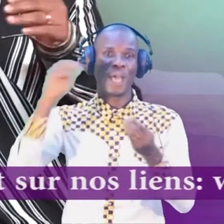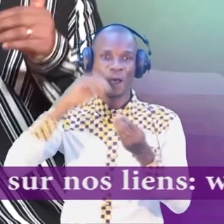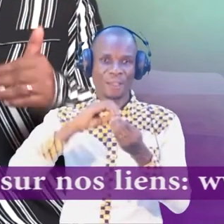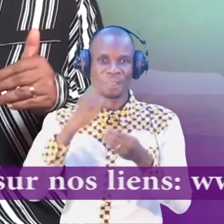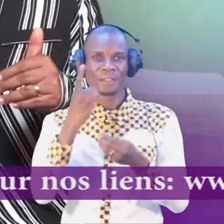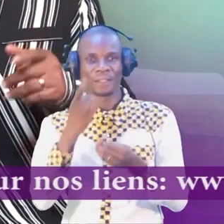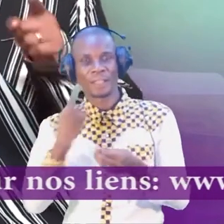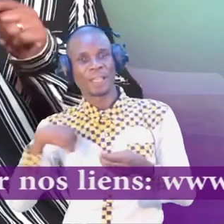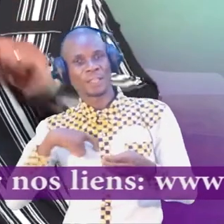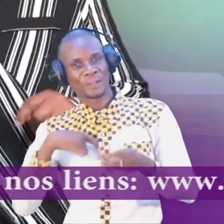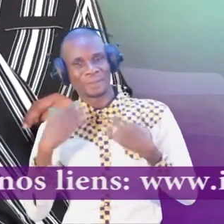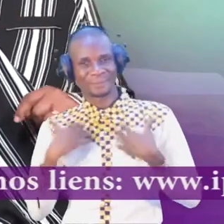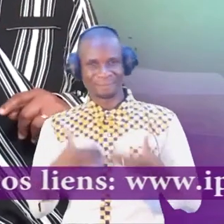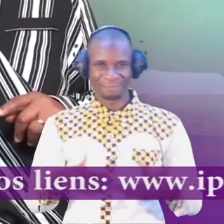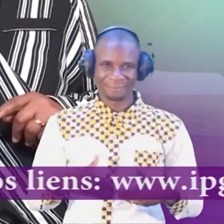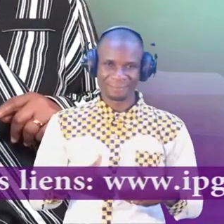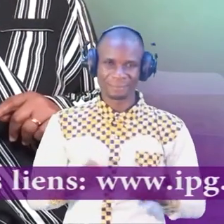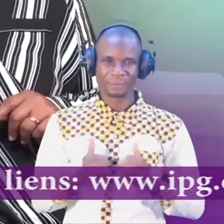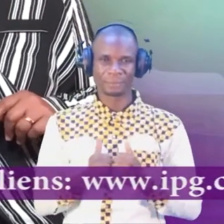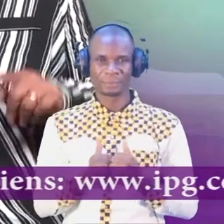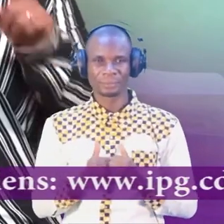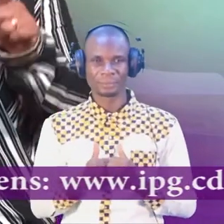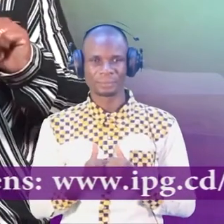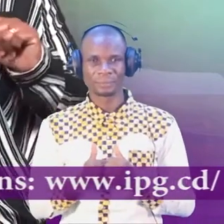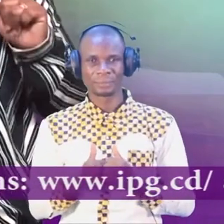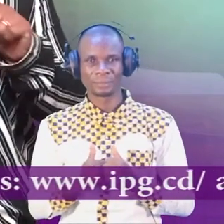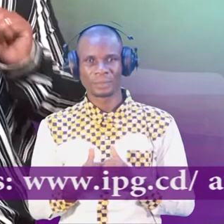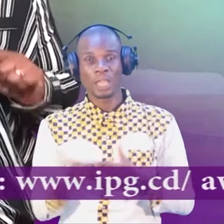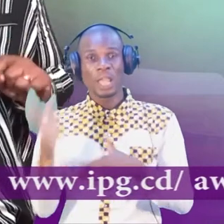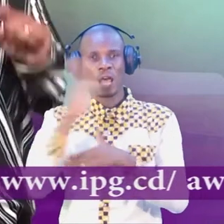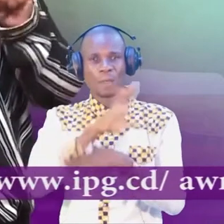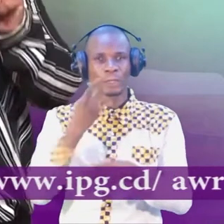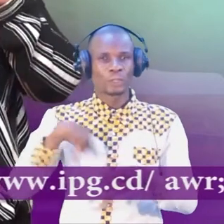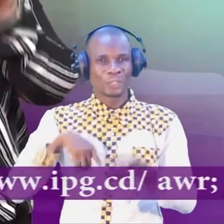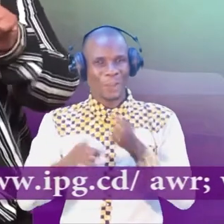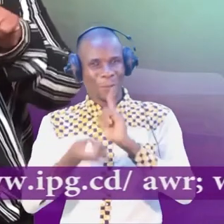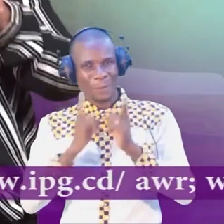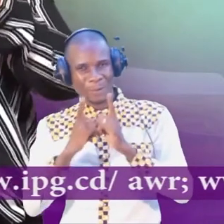wanaovuta sigara wanaishi katika inji maskini. Sigara inaua.